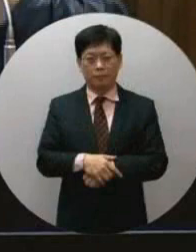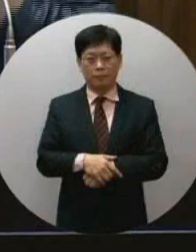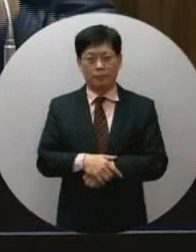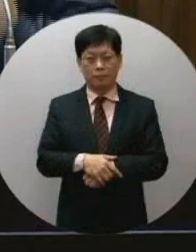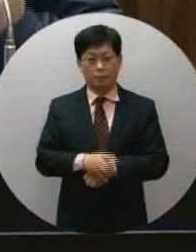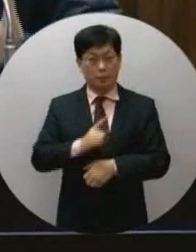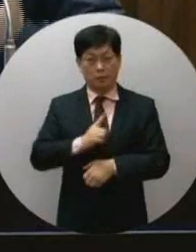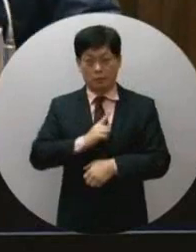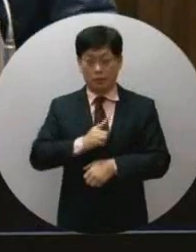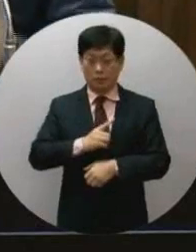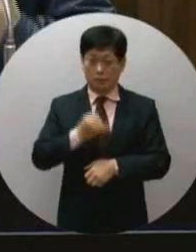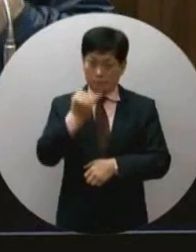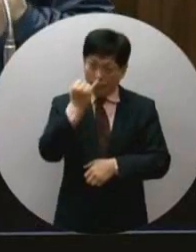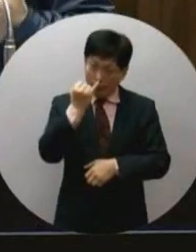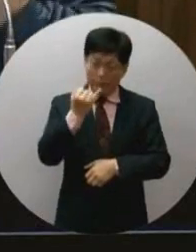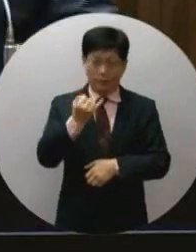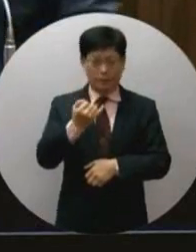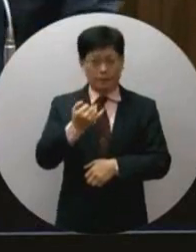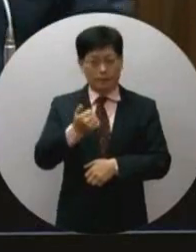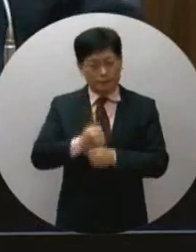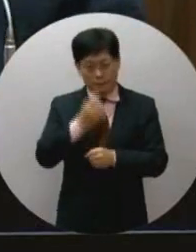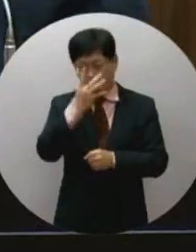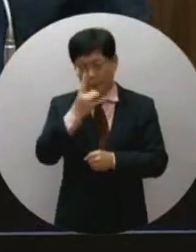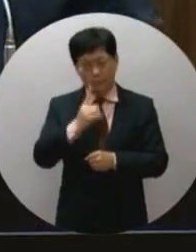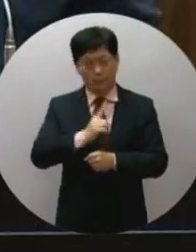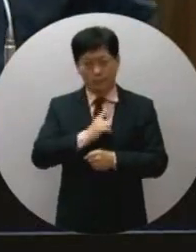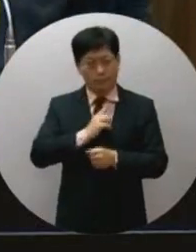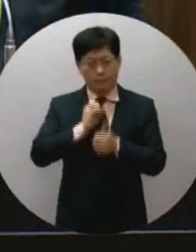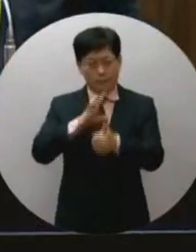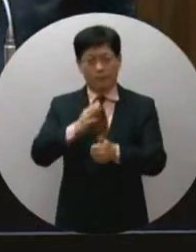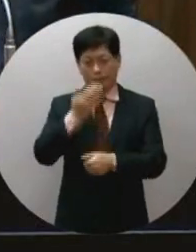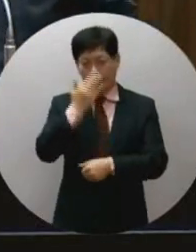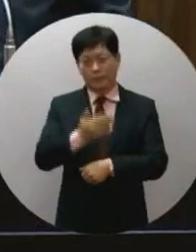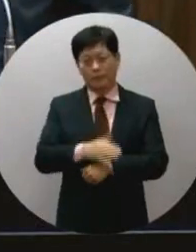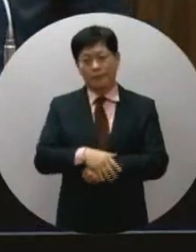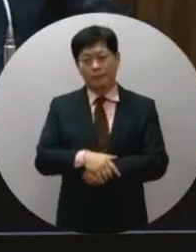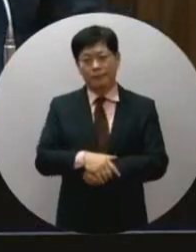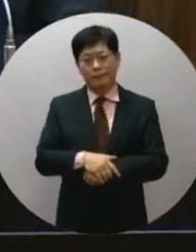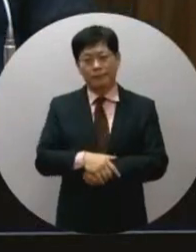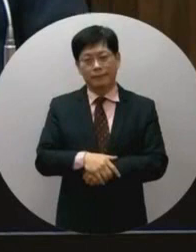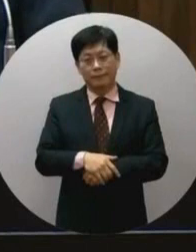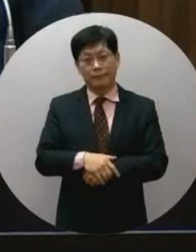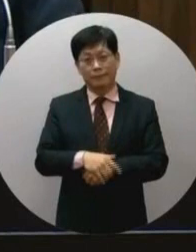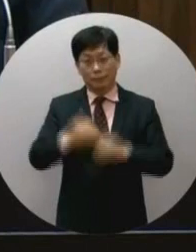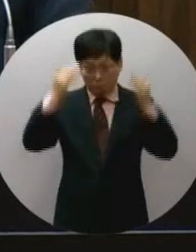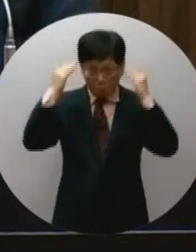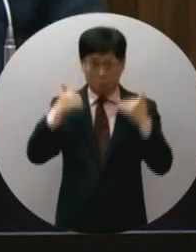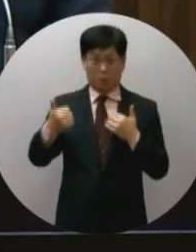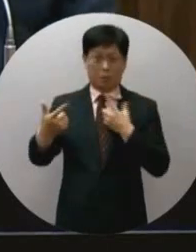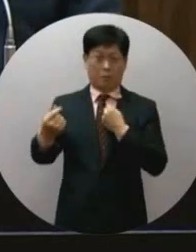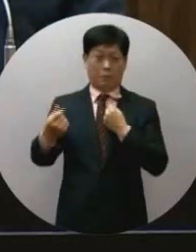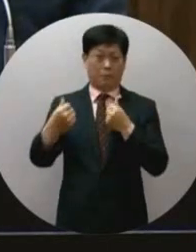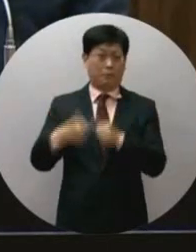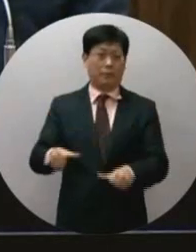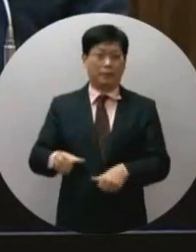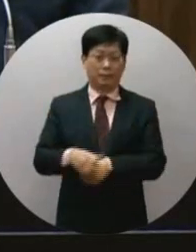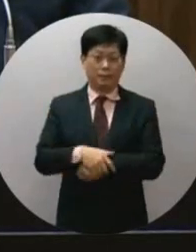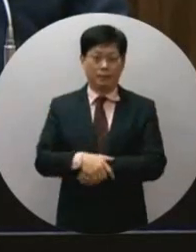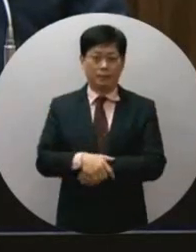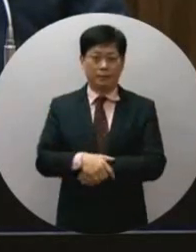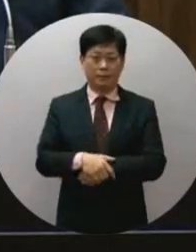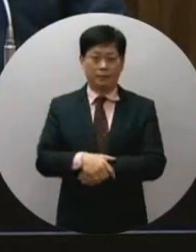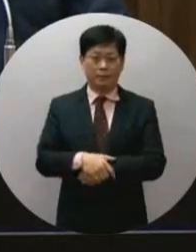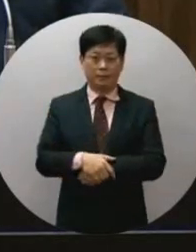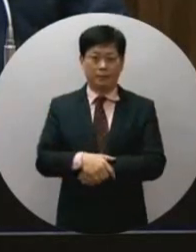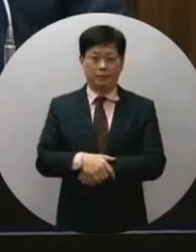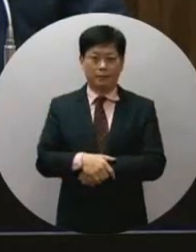吧，阻隔权给他吧，让他有机会做事嘛。所以要认真的盘点，让赖清德可以负起责任，